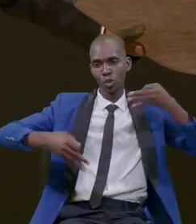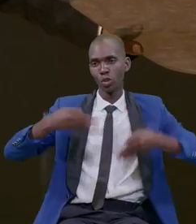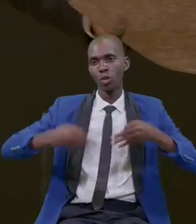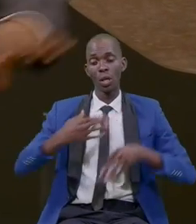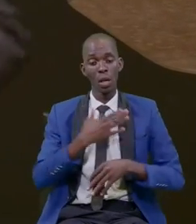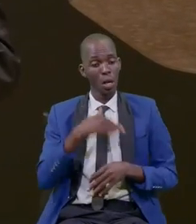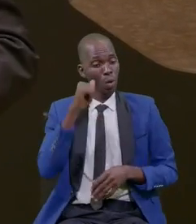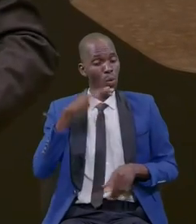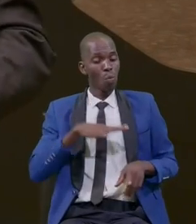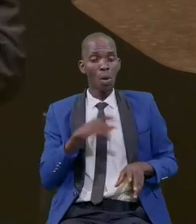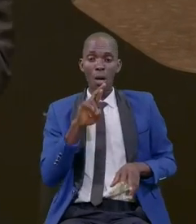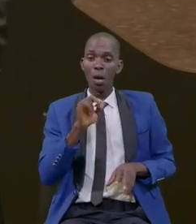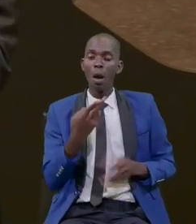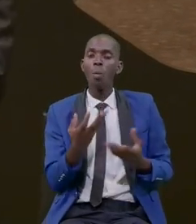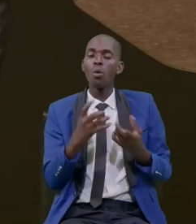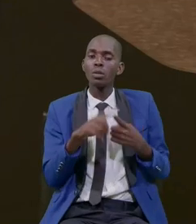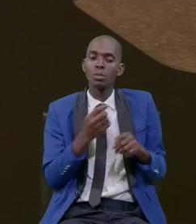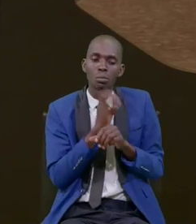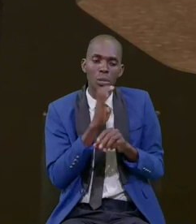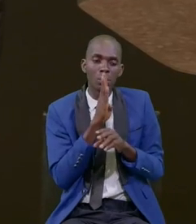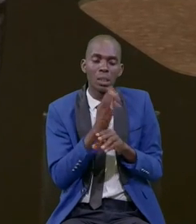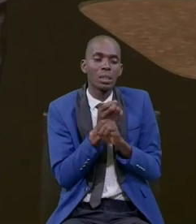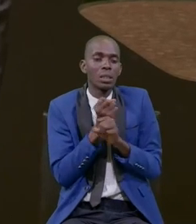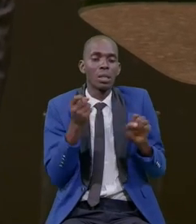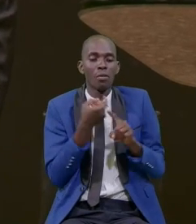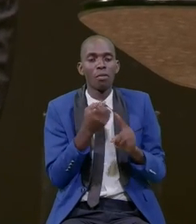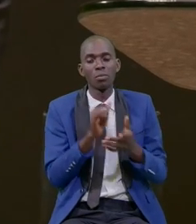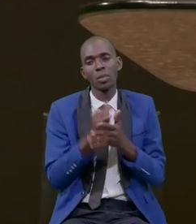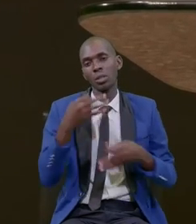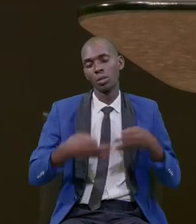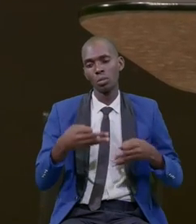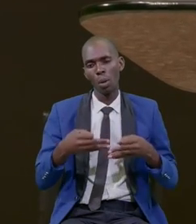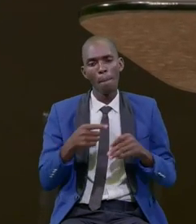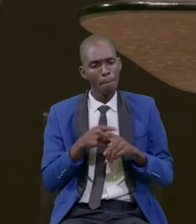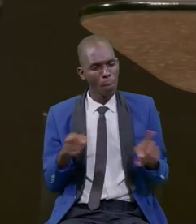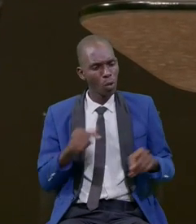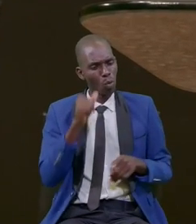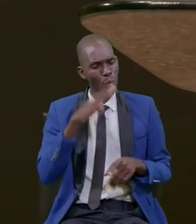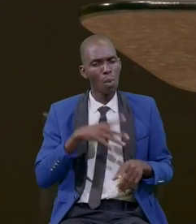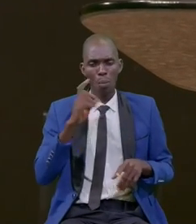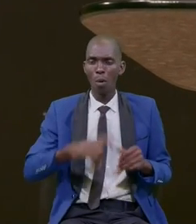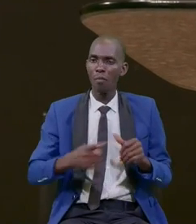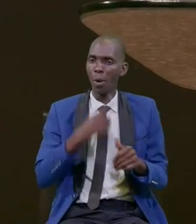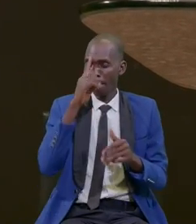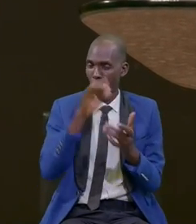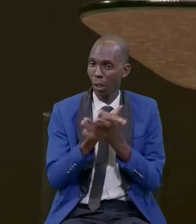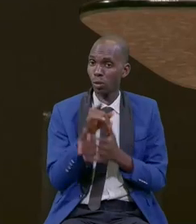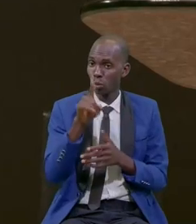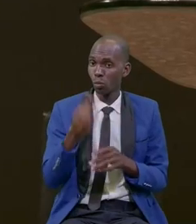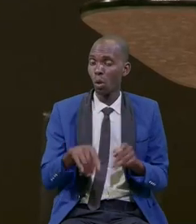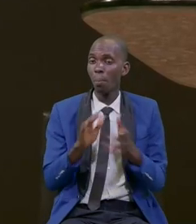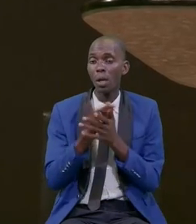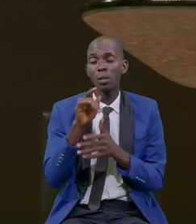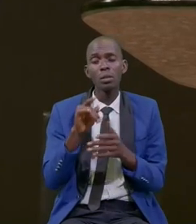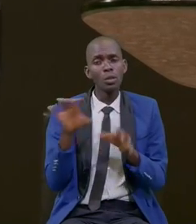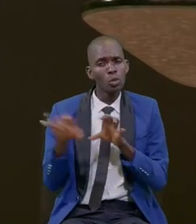elle voulait échapper au jugement. Qu'est-ce que vous croyez de Dieu? Est-ce que vous croyez qu'il y a le Dieu